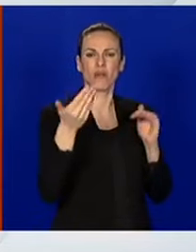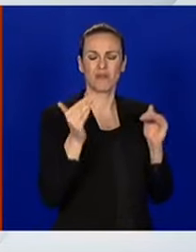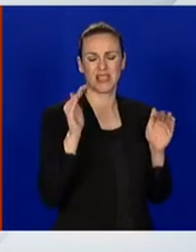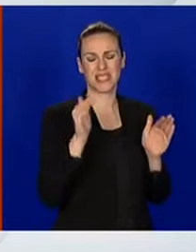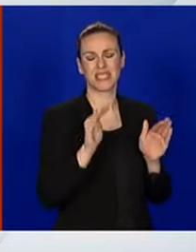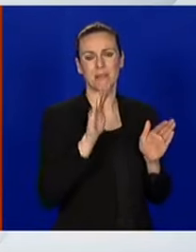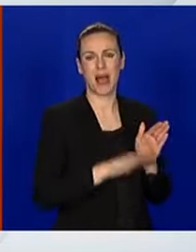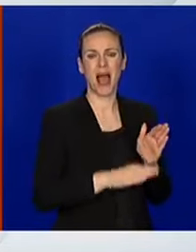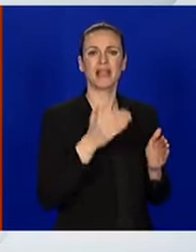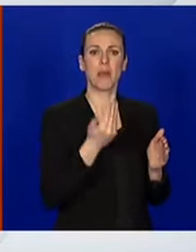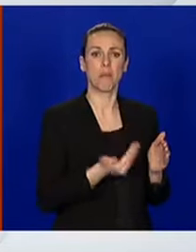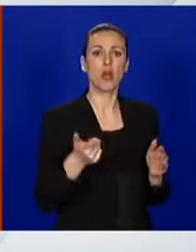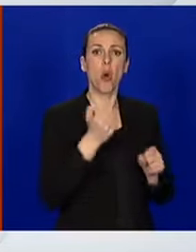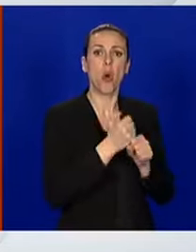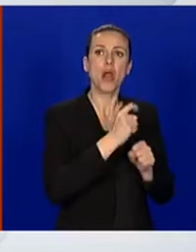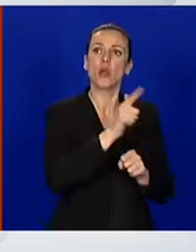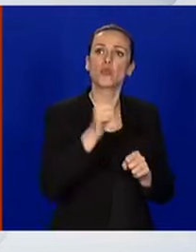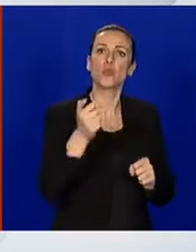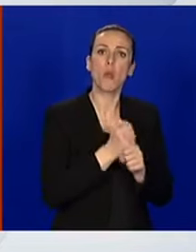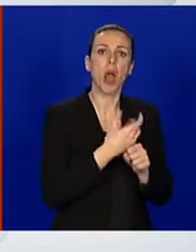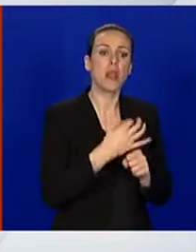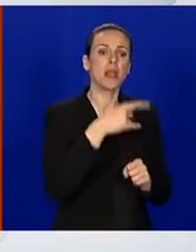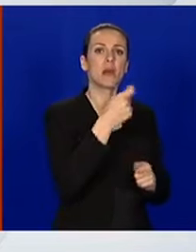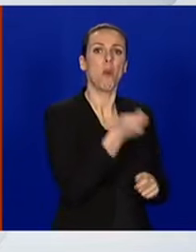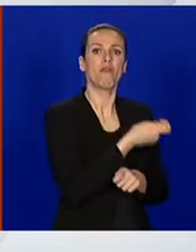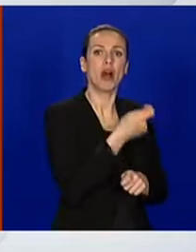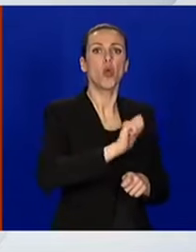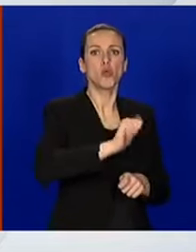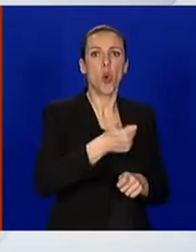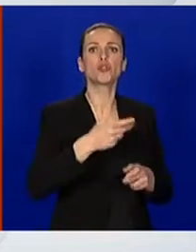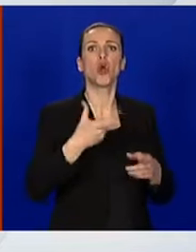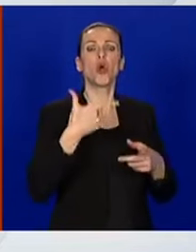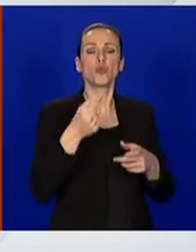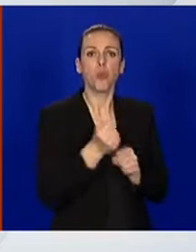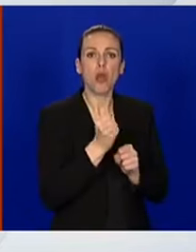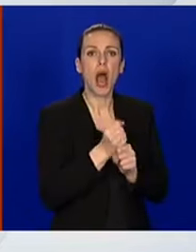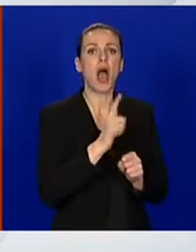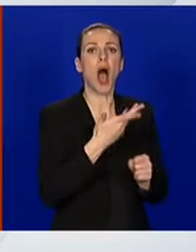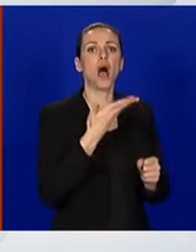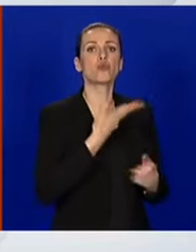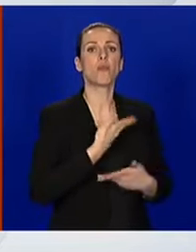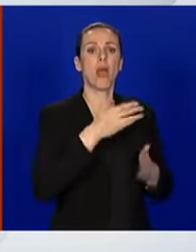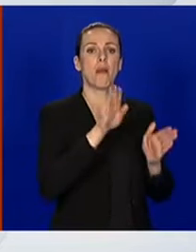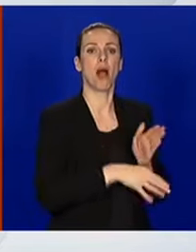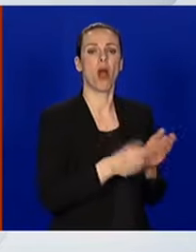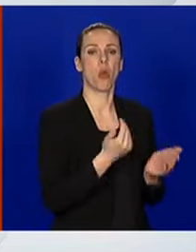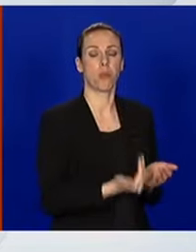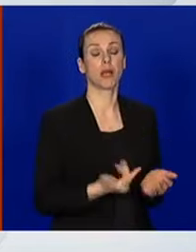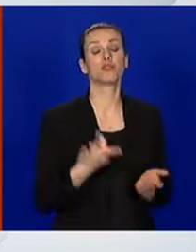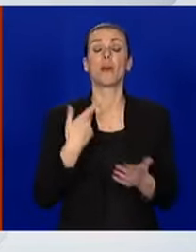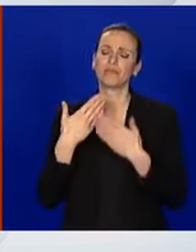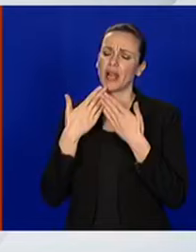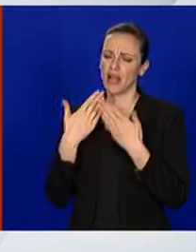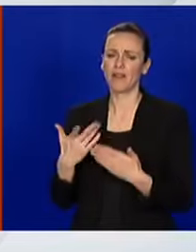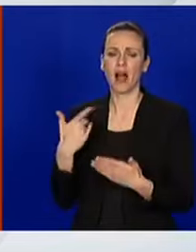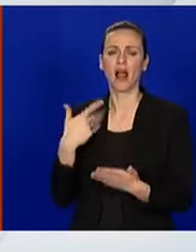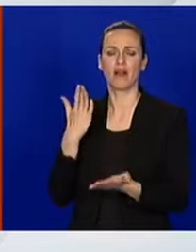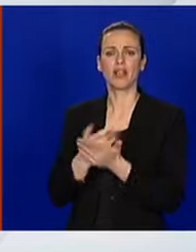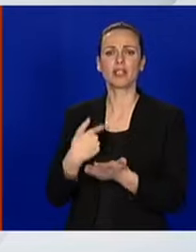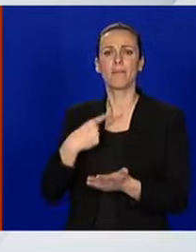jer kažu oni obavljaju druge dijelove posla, ne samo ove vatrogasne, kako to riješiti? Je, hvala vam. Pa rekao sam već da